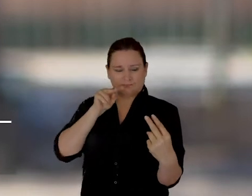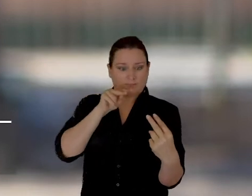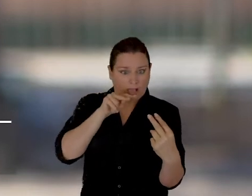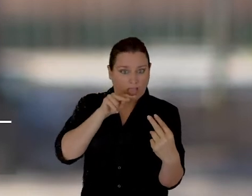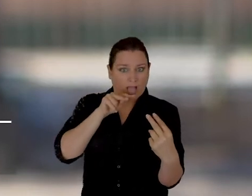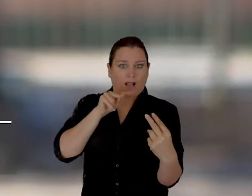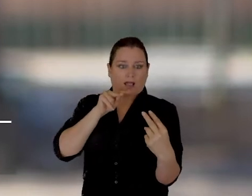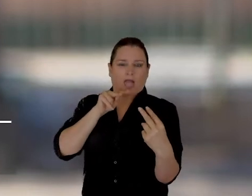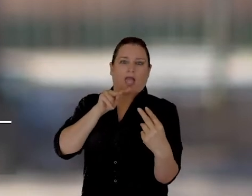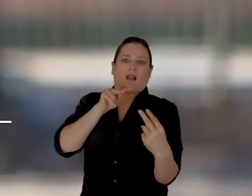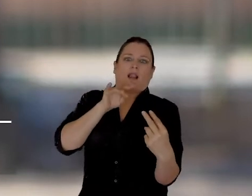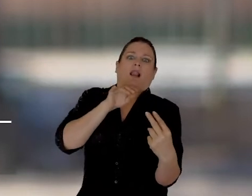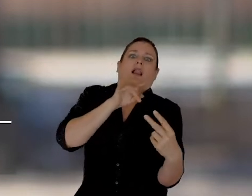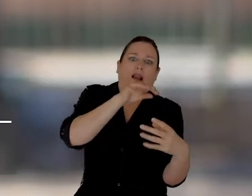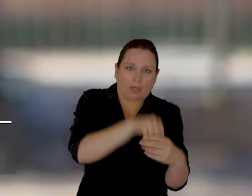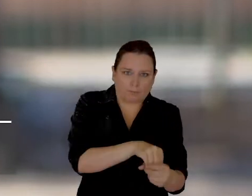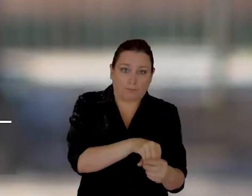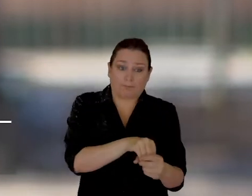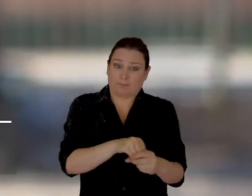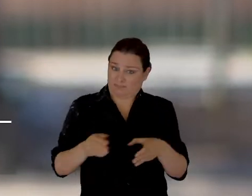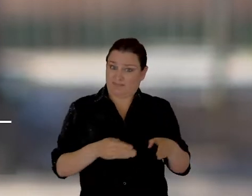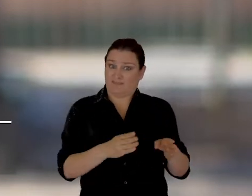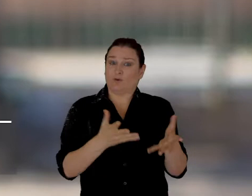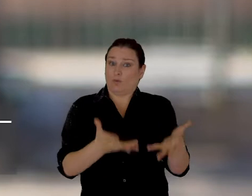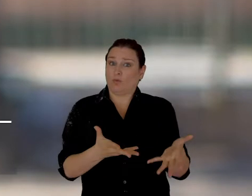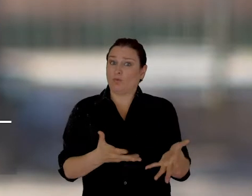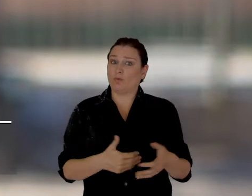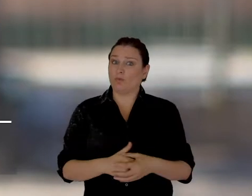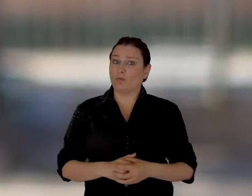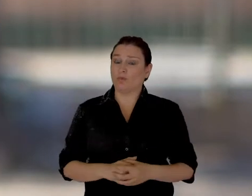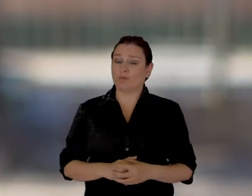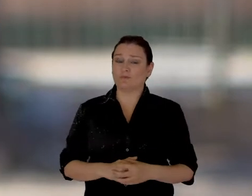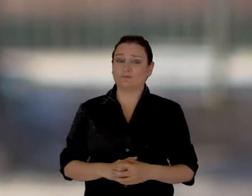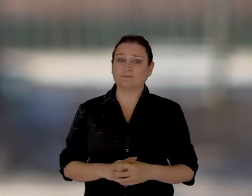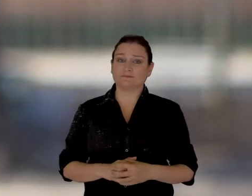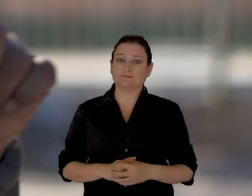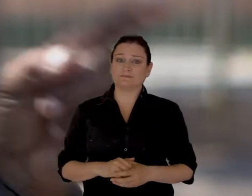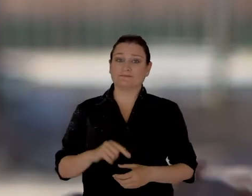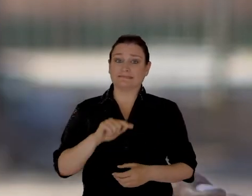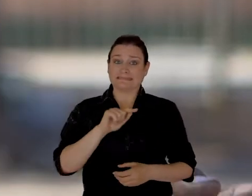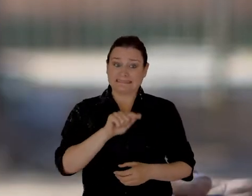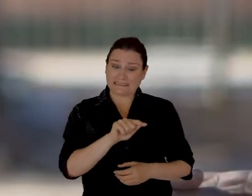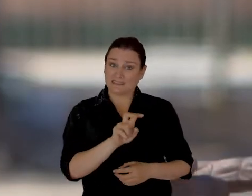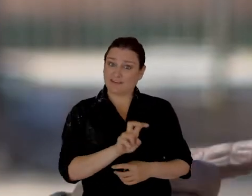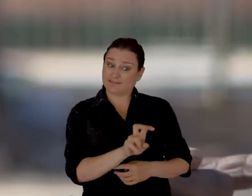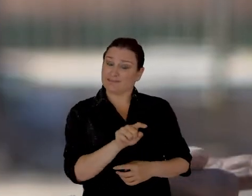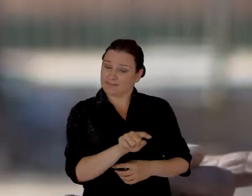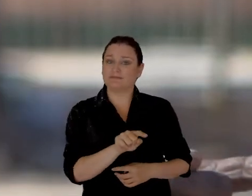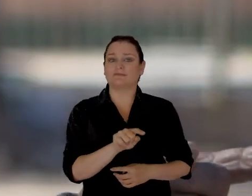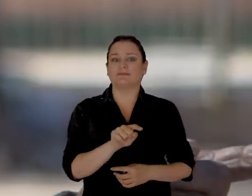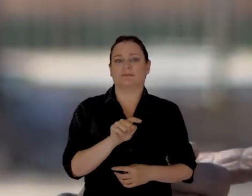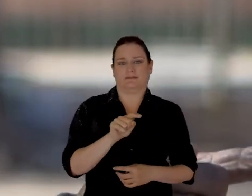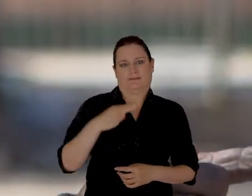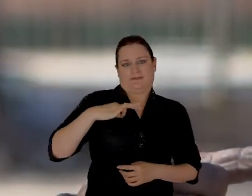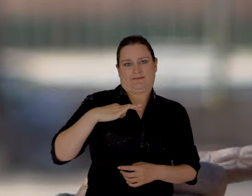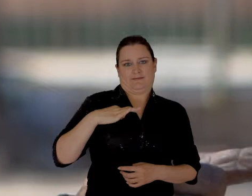dan trek die slang jou met sy oor in die rivier, in die oranje rivier aan. Maar die slang is een weefie wat